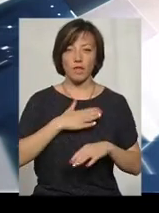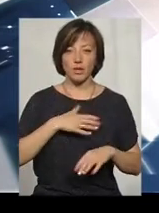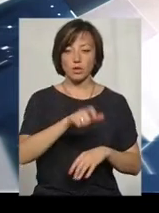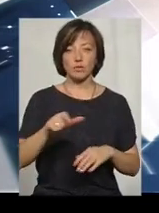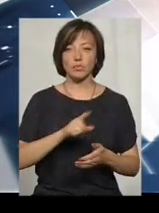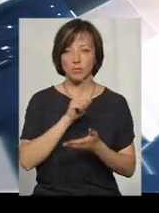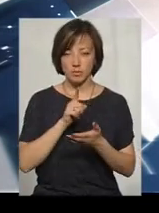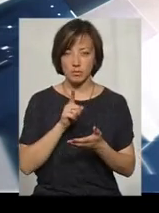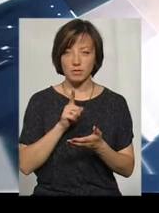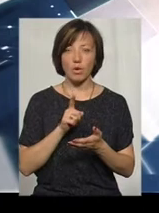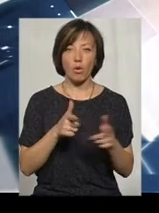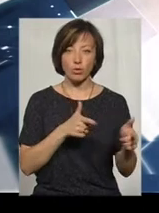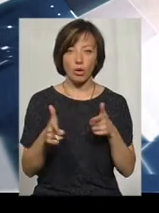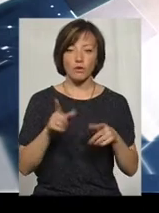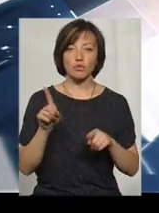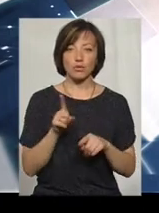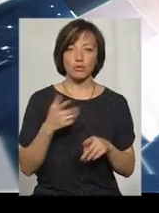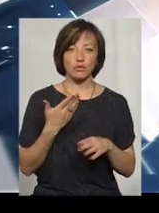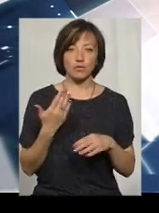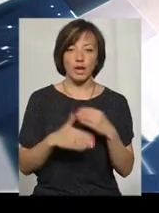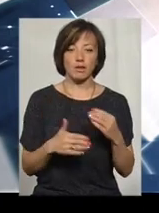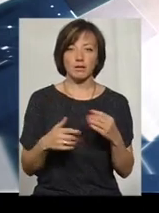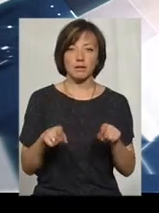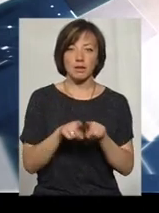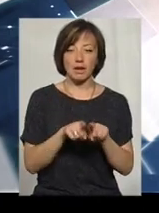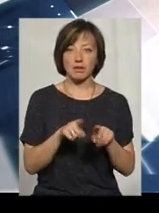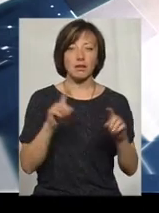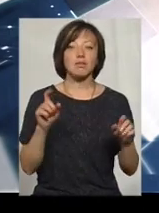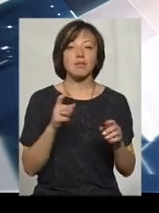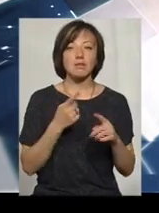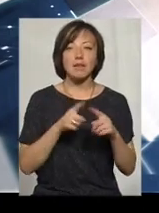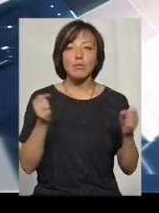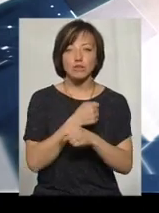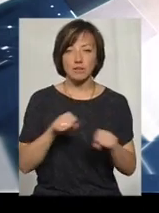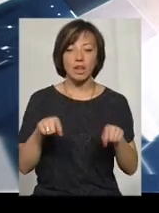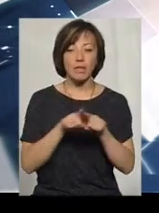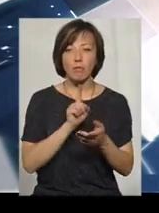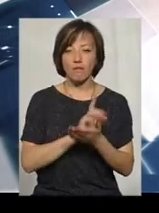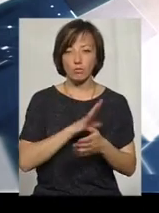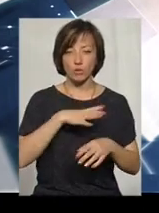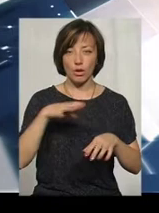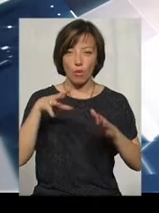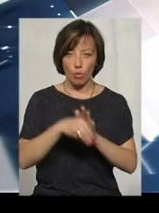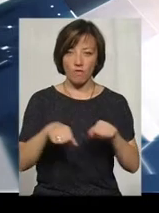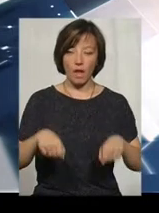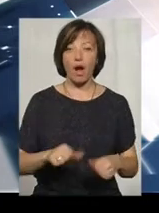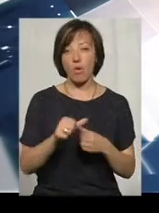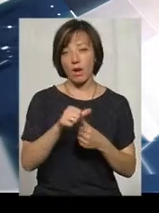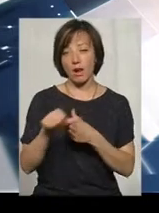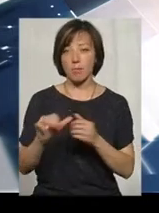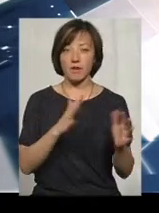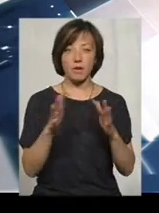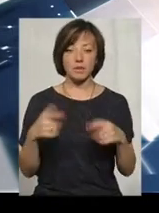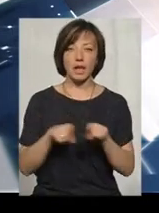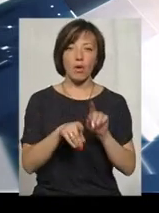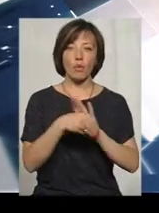давно доросло до того, що нетерпимість вже зашкалює. Таке не повинно бути у владі. Але що стосується так окремих випадків